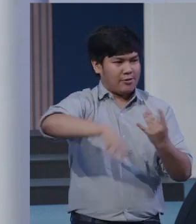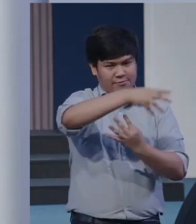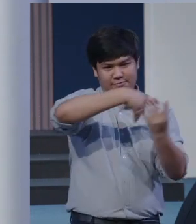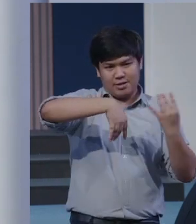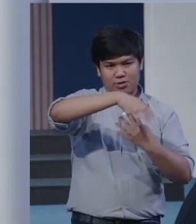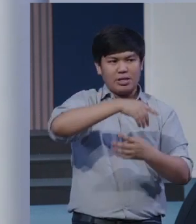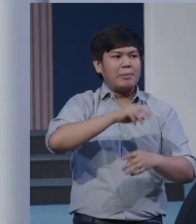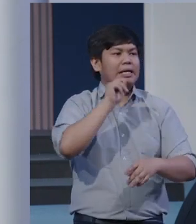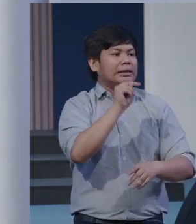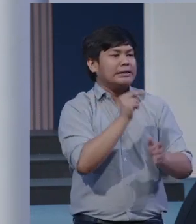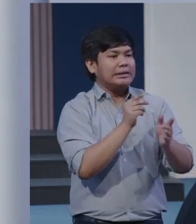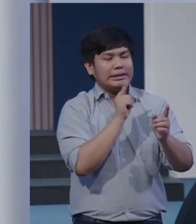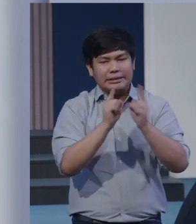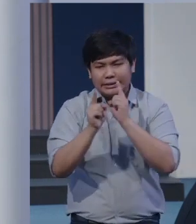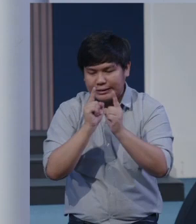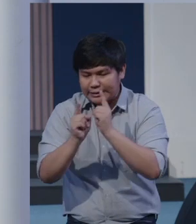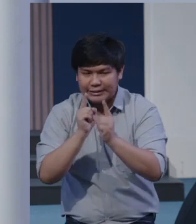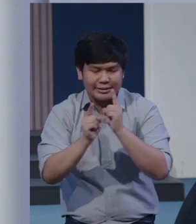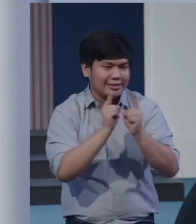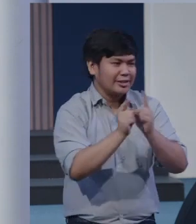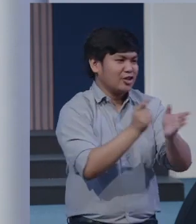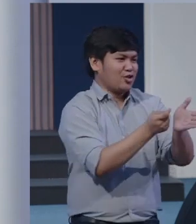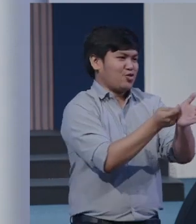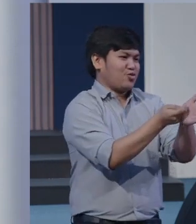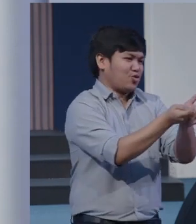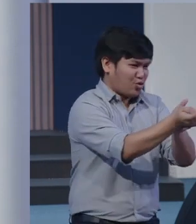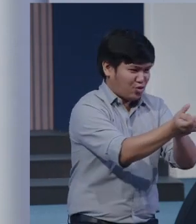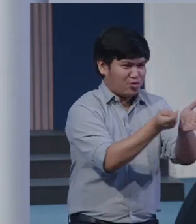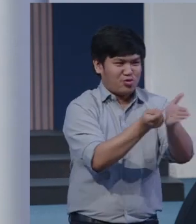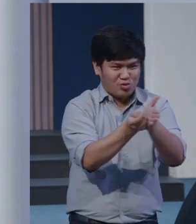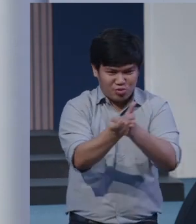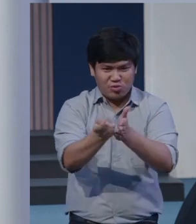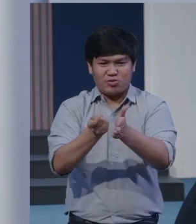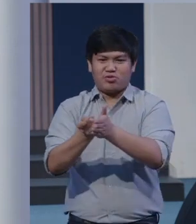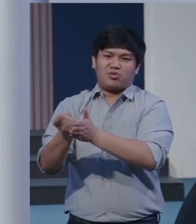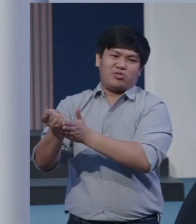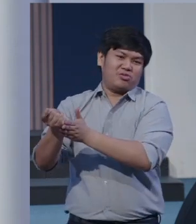natin lalo na sa ating kapatiran dito sa